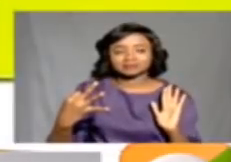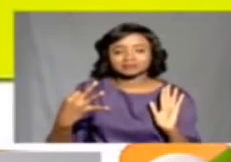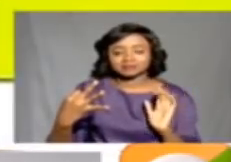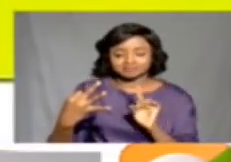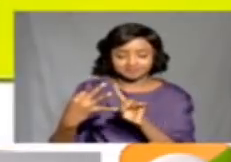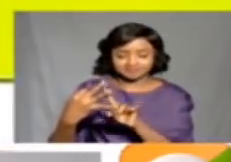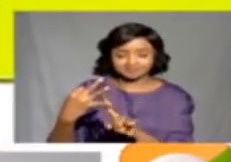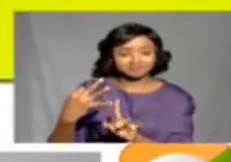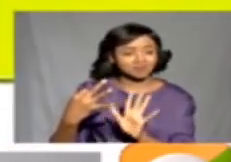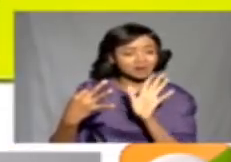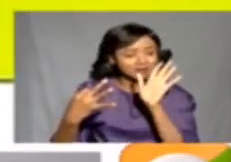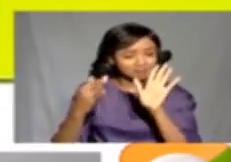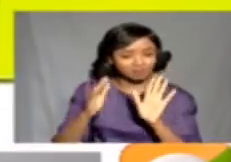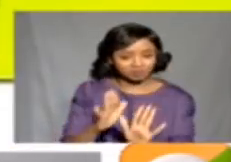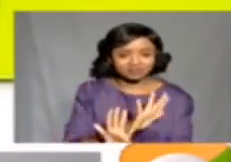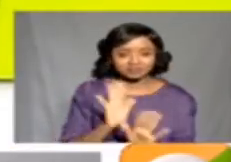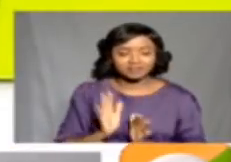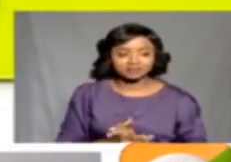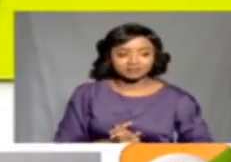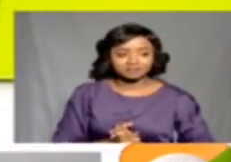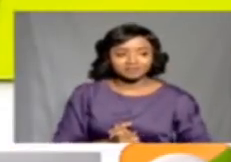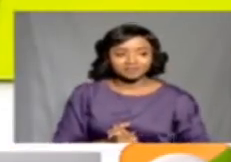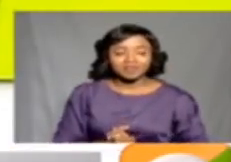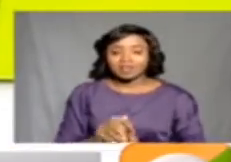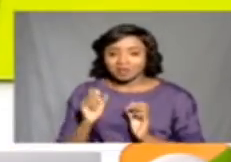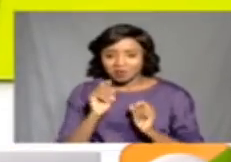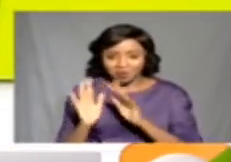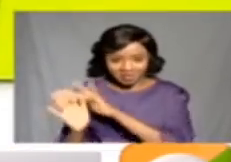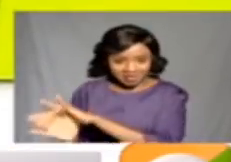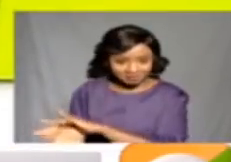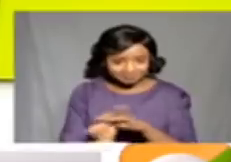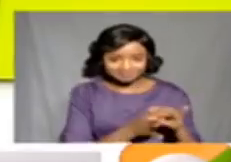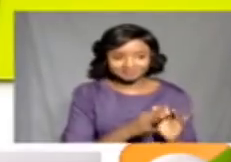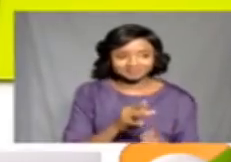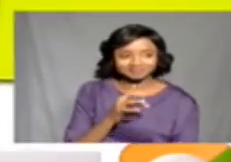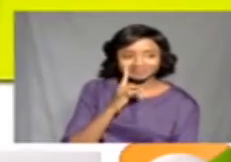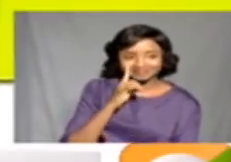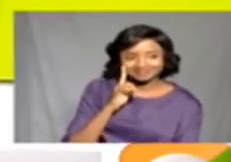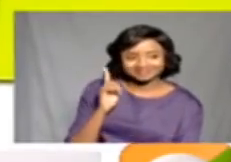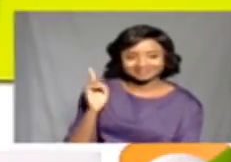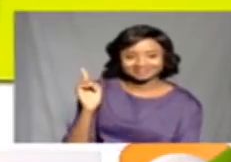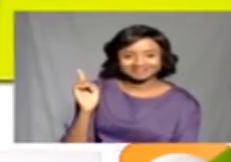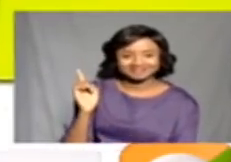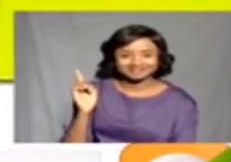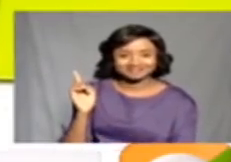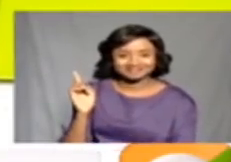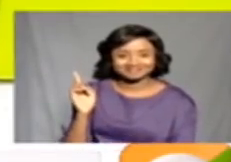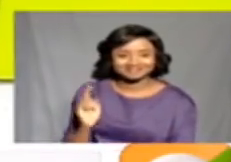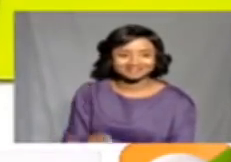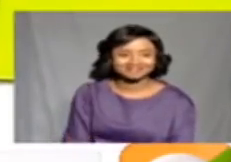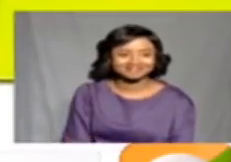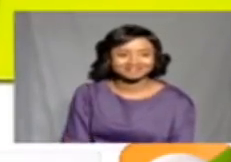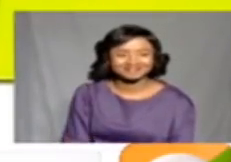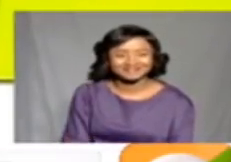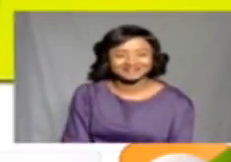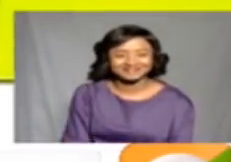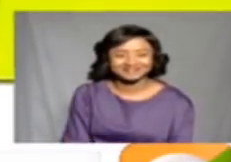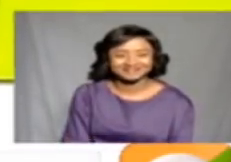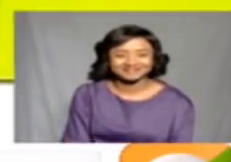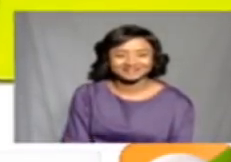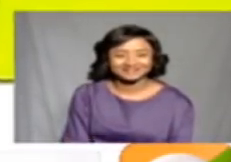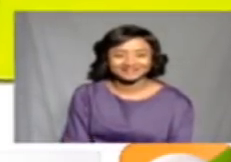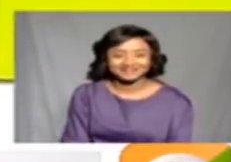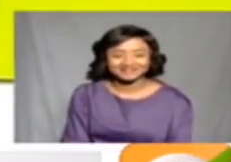sunna. Inakuwa bora zaidi. Na hivi ndio vinini sasa hivi. Sasa tungeanzia kule. Kule. Haya. Sasa hizi